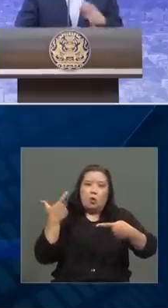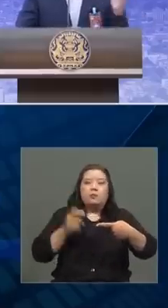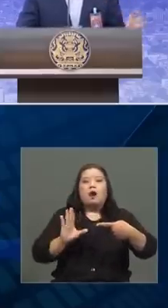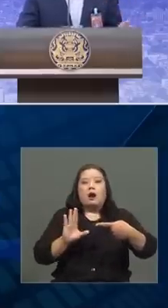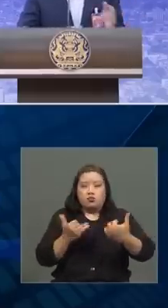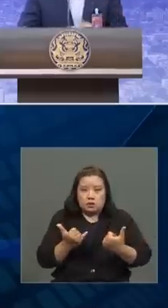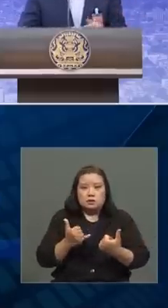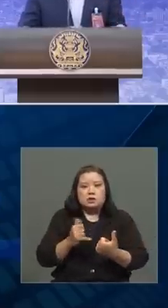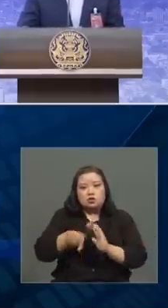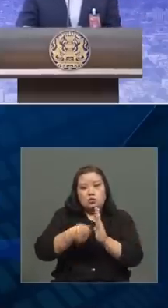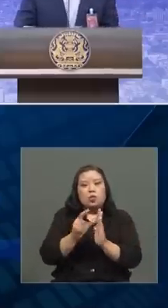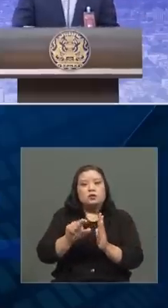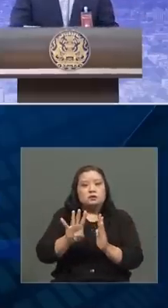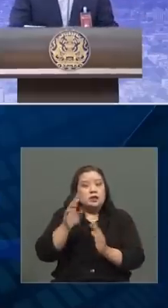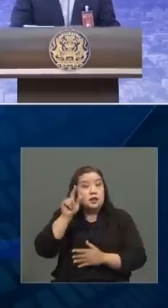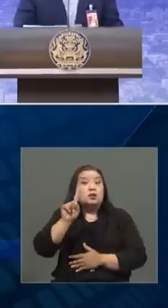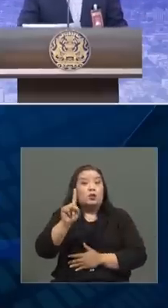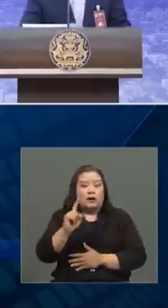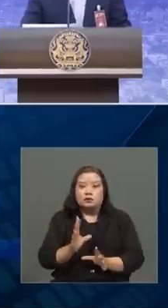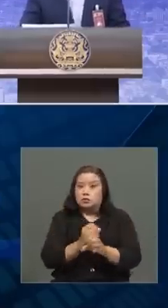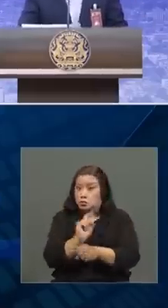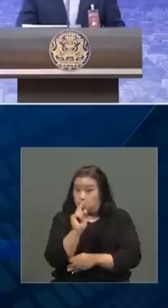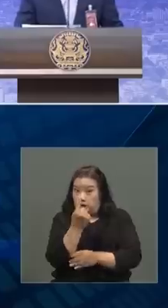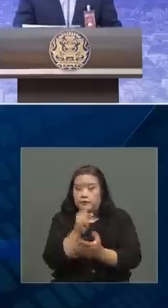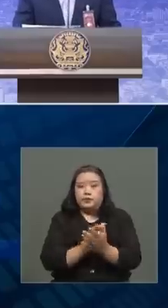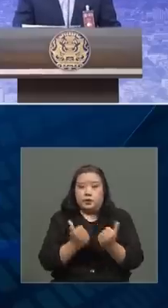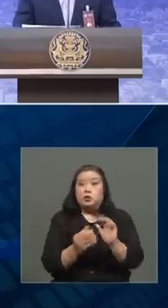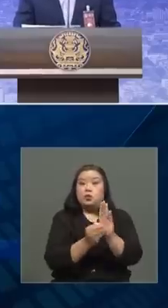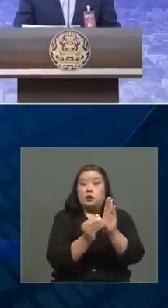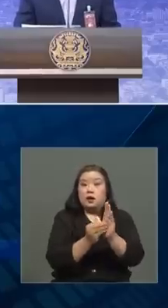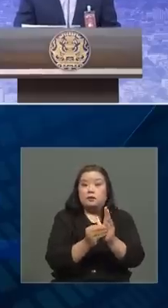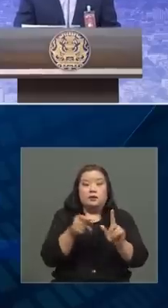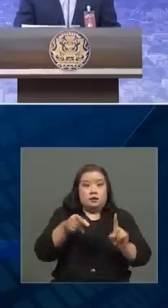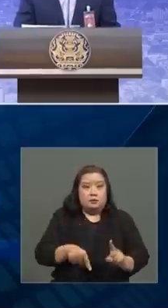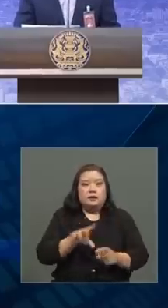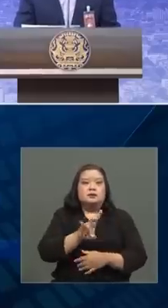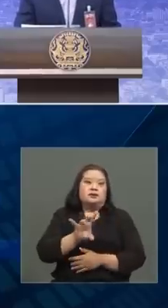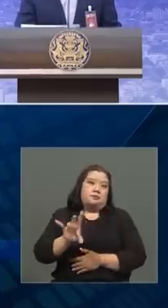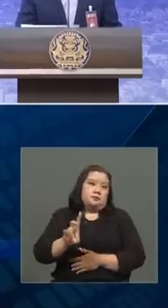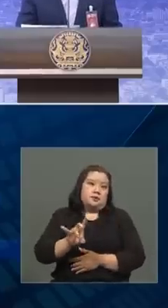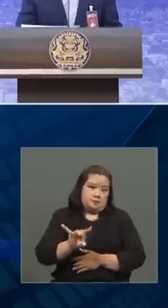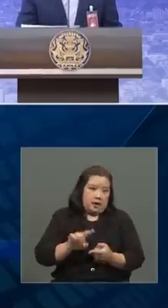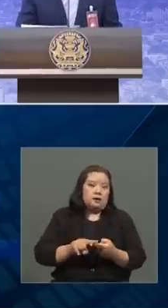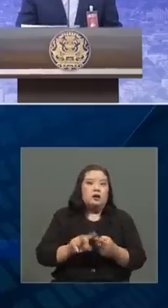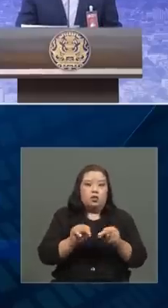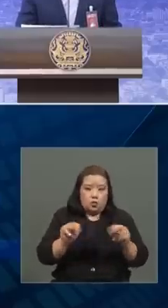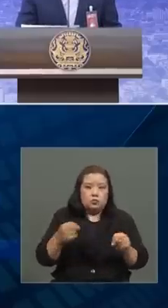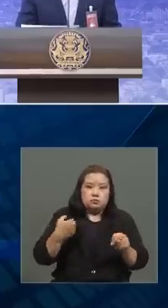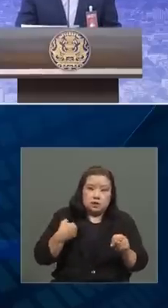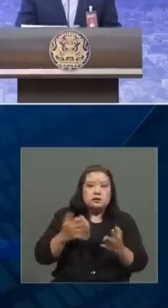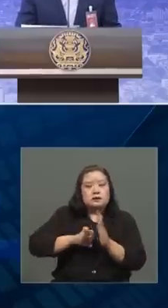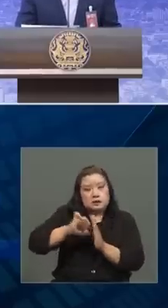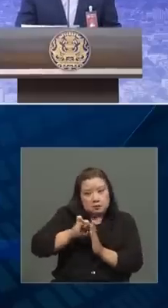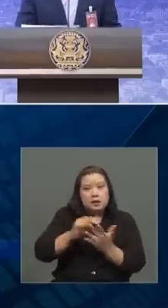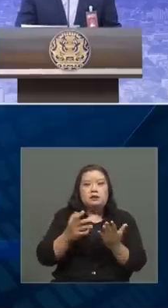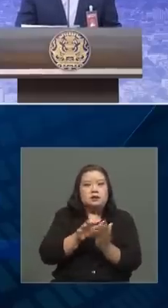รอบ 24ชั่วโมงแต่เมื่อวานถึงวันนี้นะครับก็คือกรุงเทพฯพันธุ์ 78เชียงใหม่ 163นนทบุรี 115